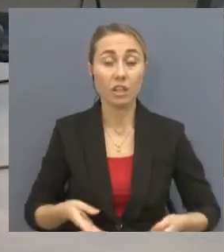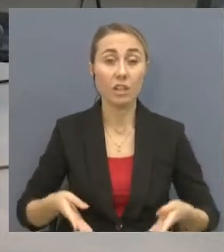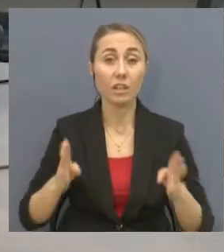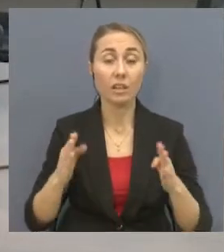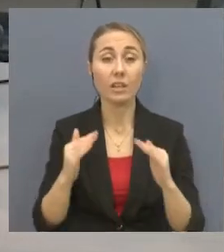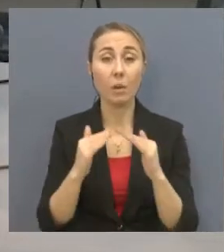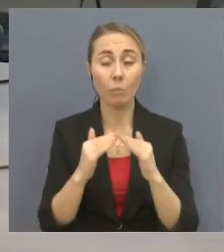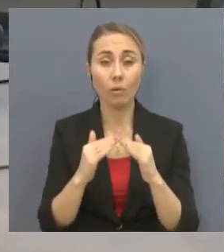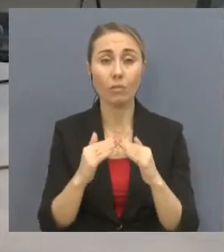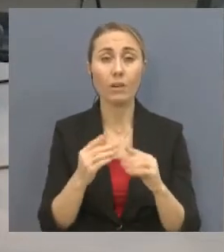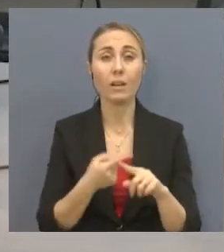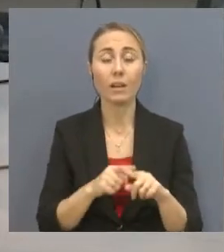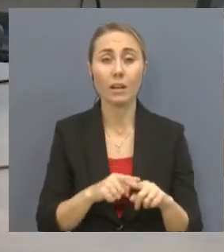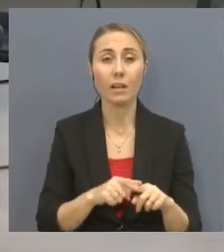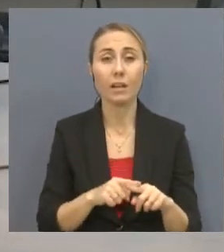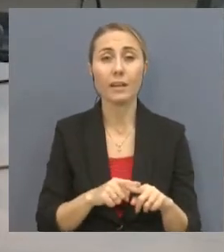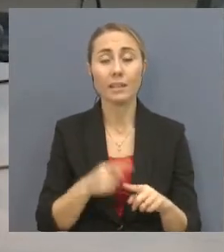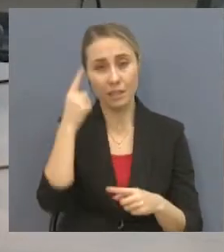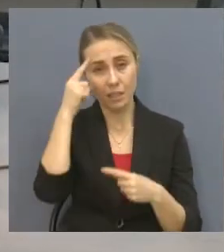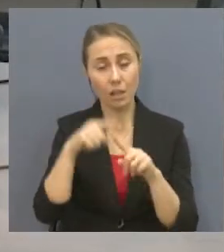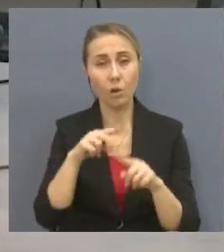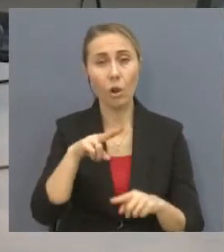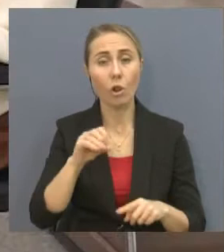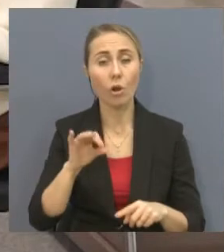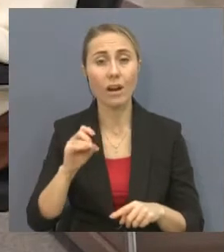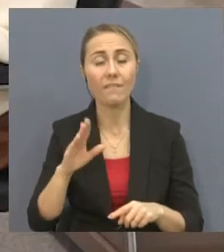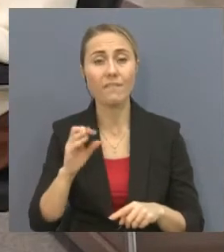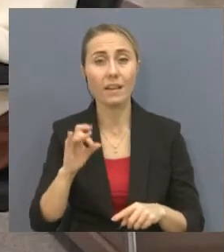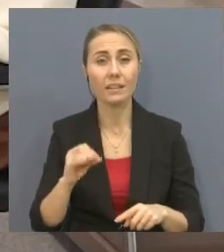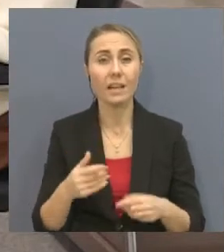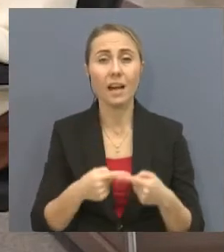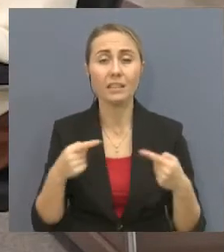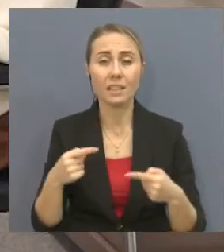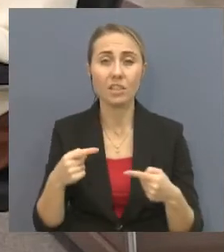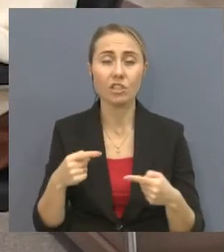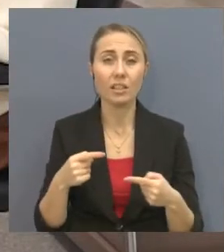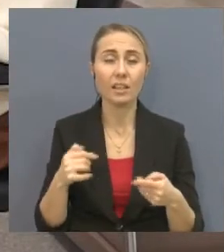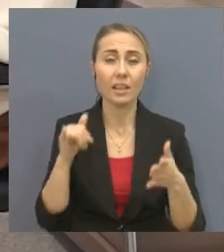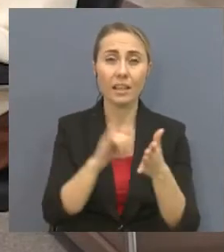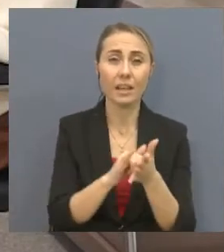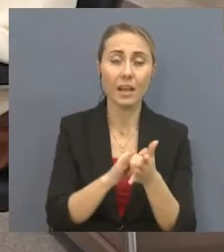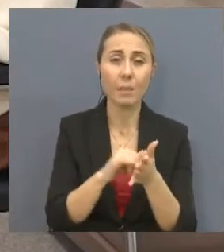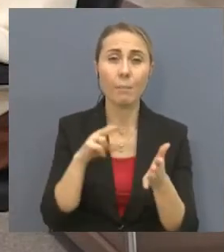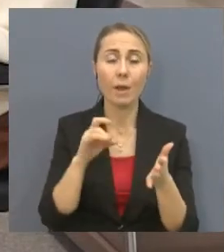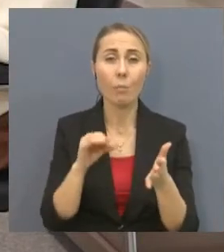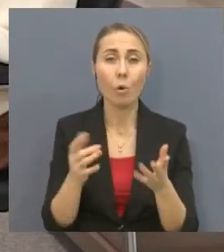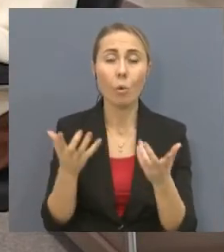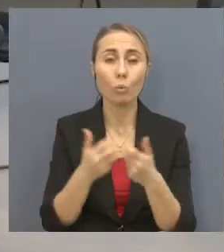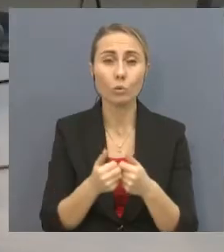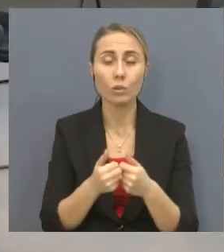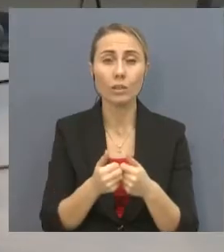технология лора ван которые позволяют различные датчики и передачи приборы учета